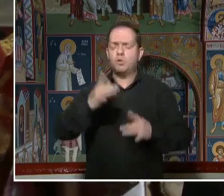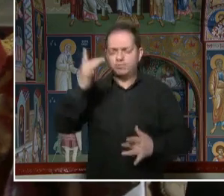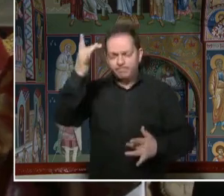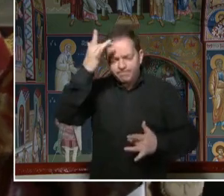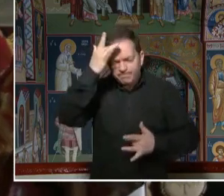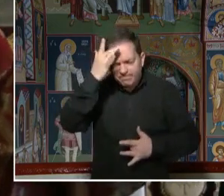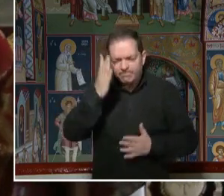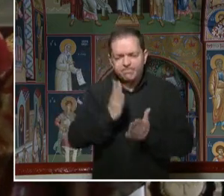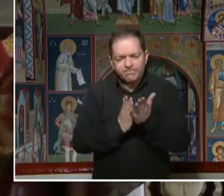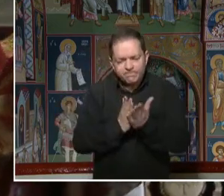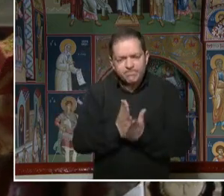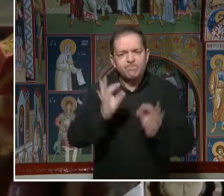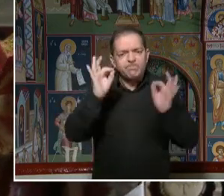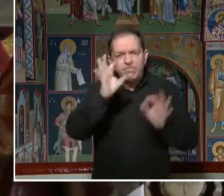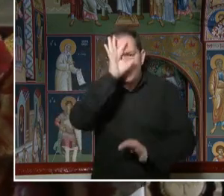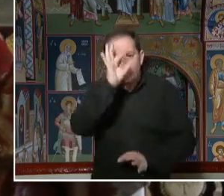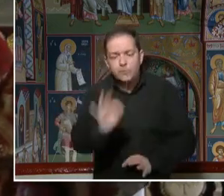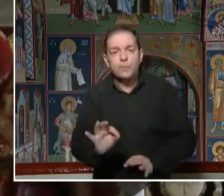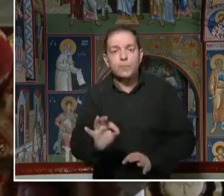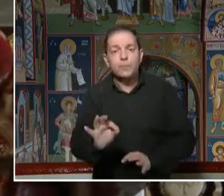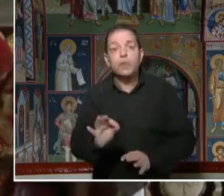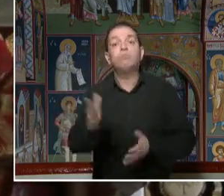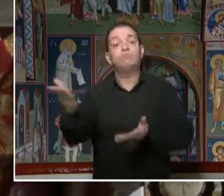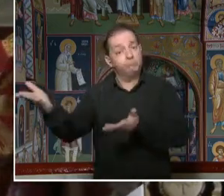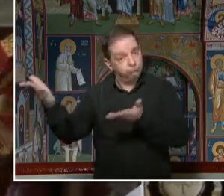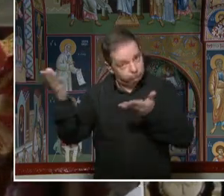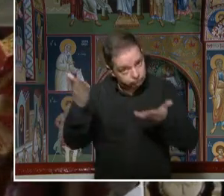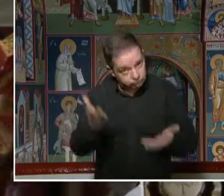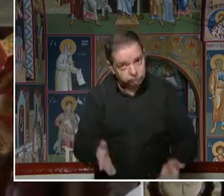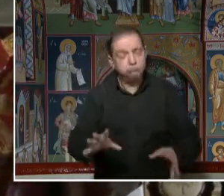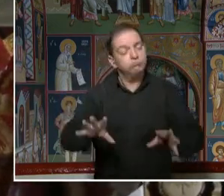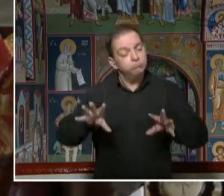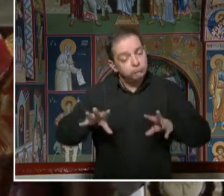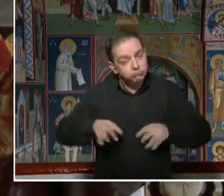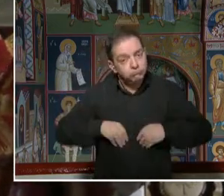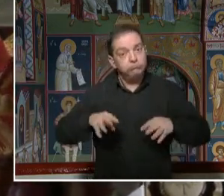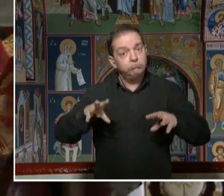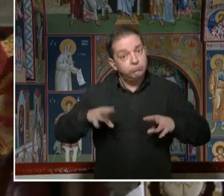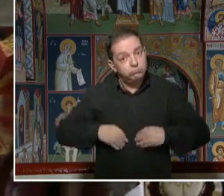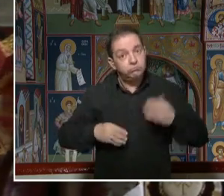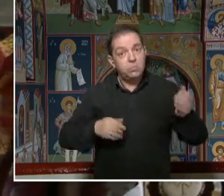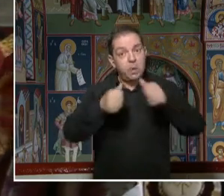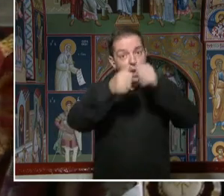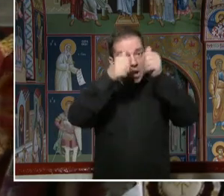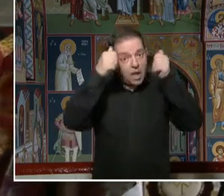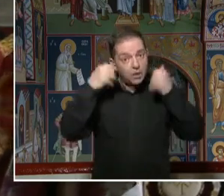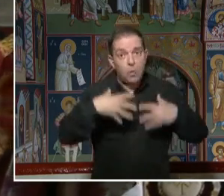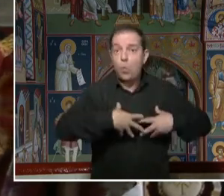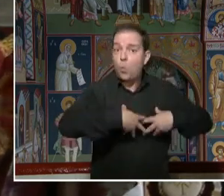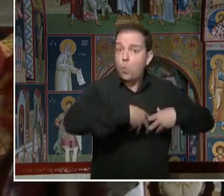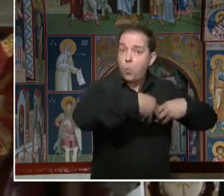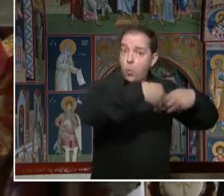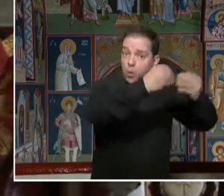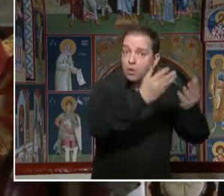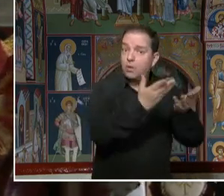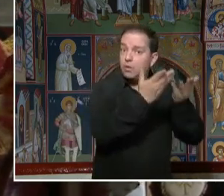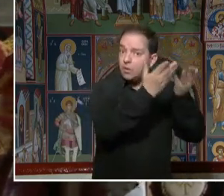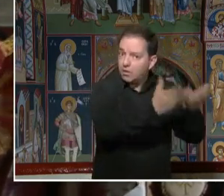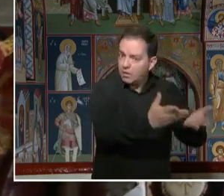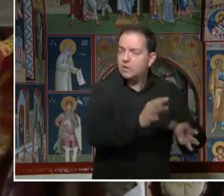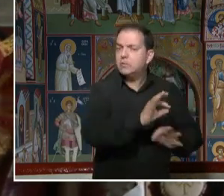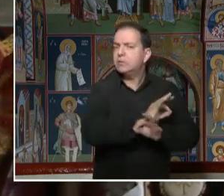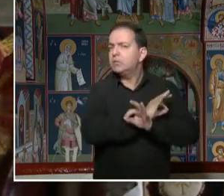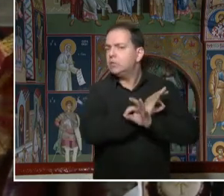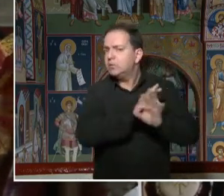ενσυνείδητος χριστιανός. Αυτός μπορεί να ζητάει την πρεσβεία της Θεοτόκου, βέβαιος ότι θα τη